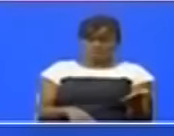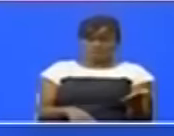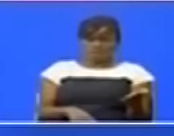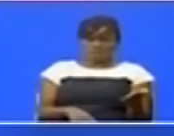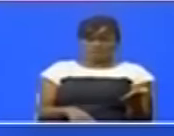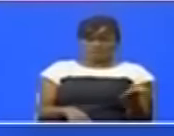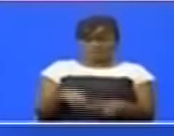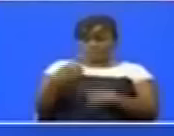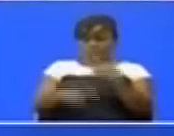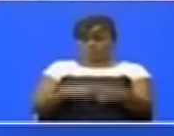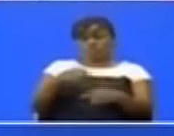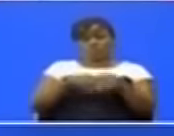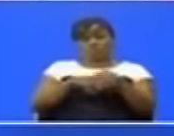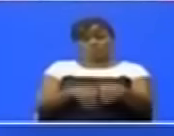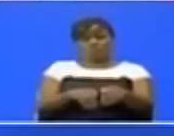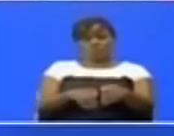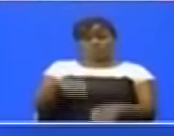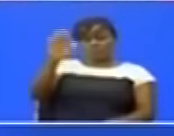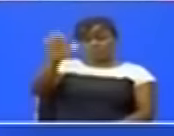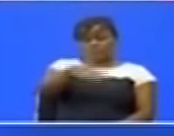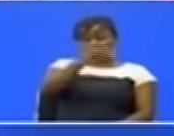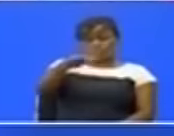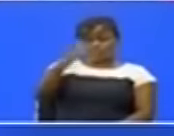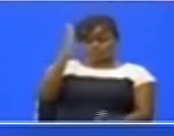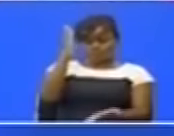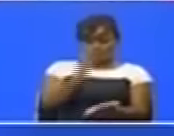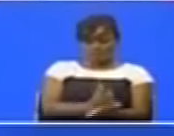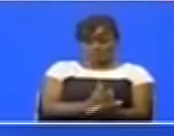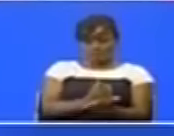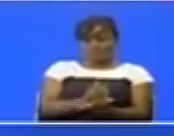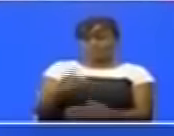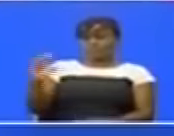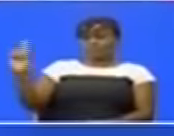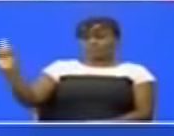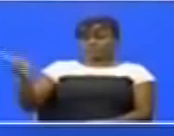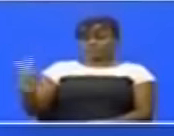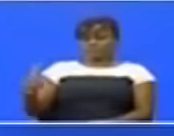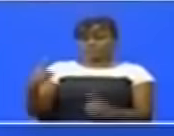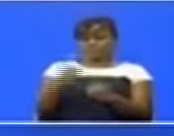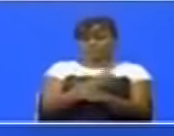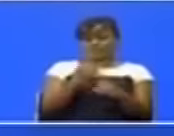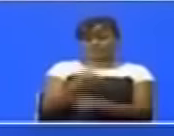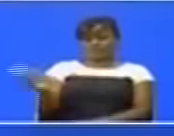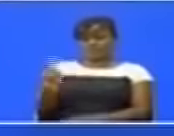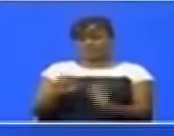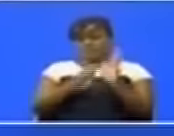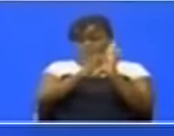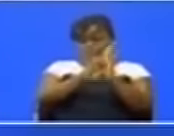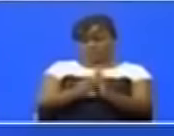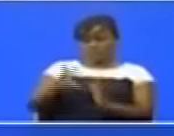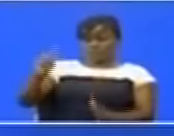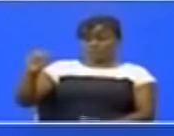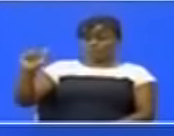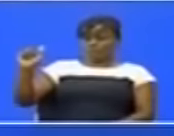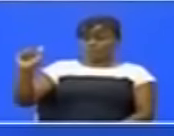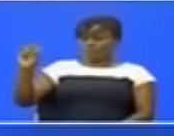for the procedure to be followed. Bunge hilo pia limepitisha mawaziri walioteuliwa na rais katika wizara mbalimbali kama vile Mwangi